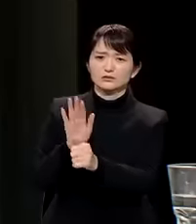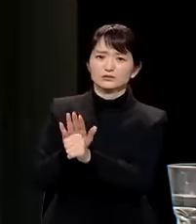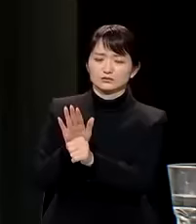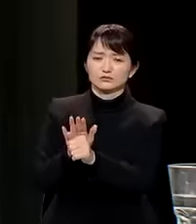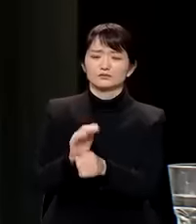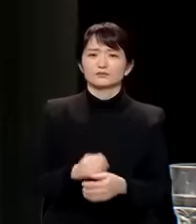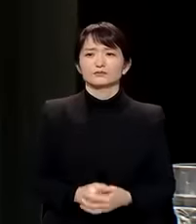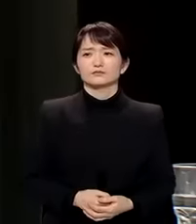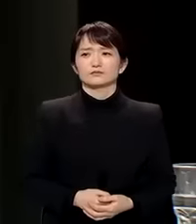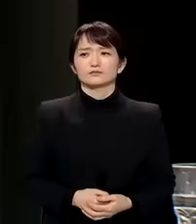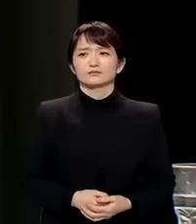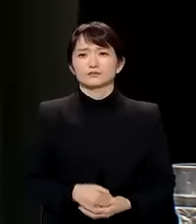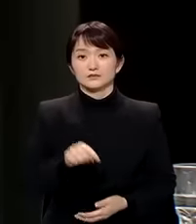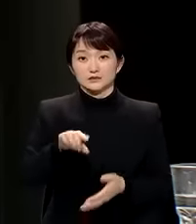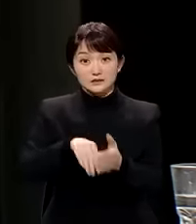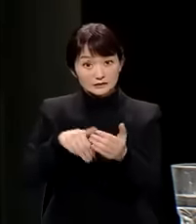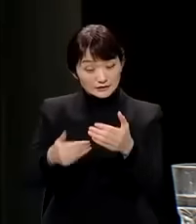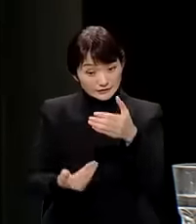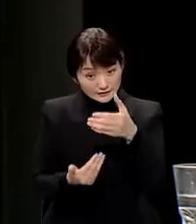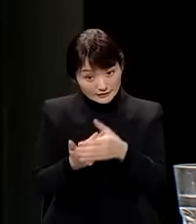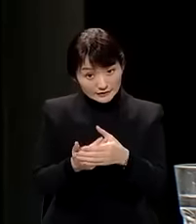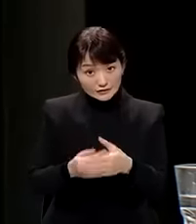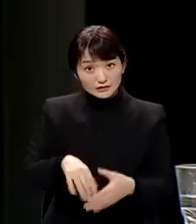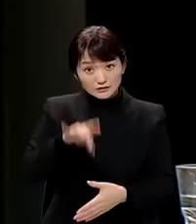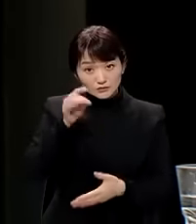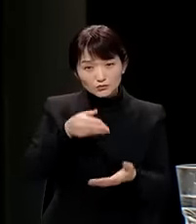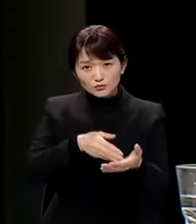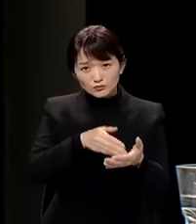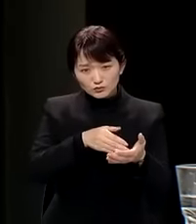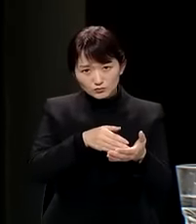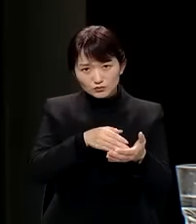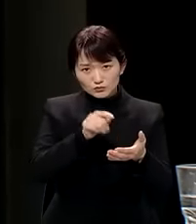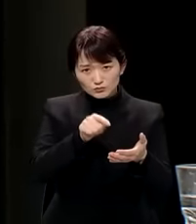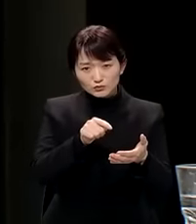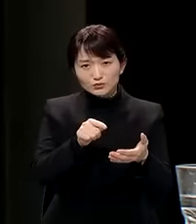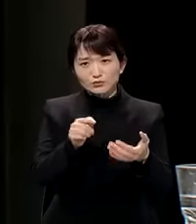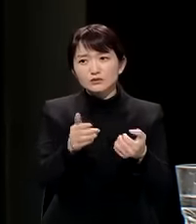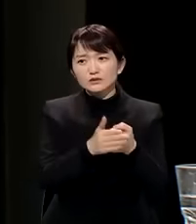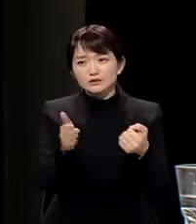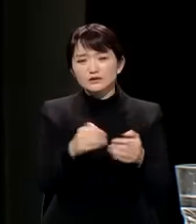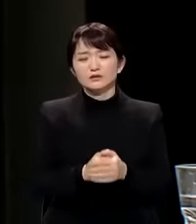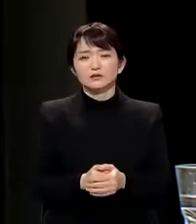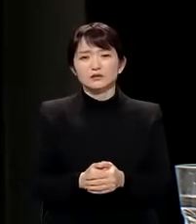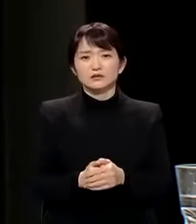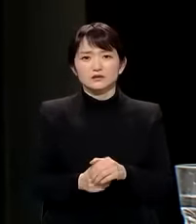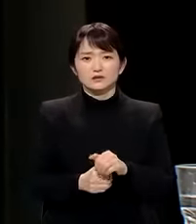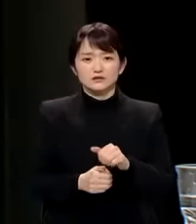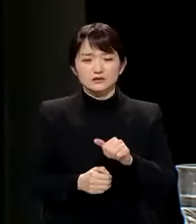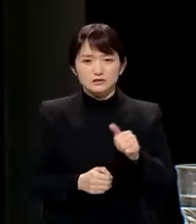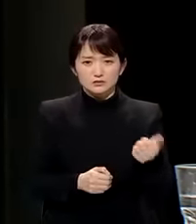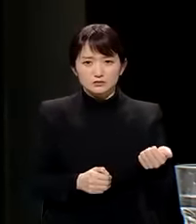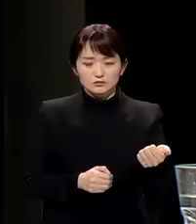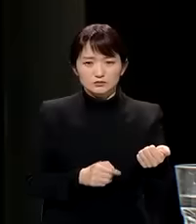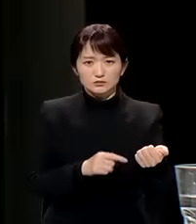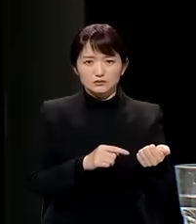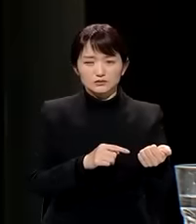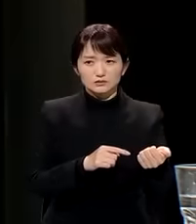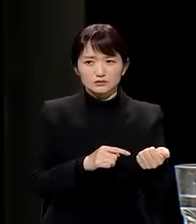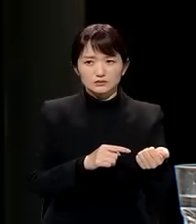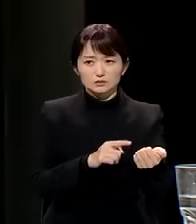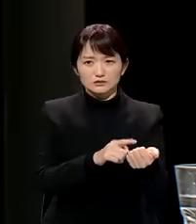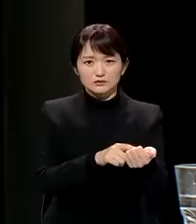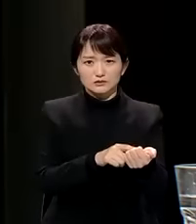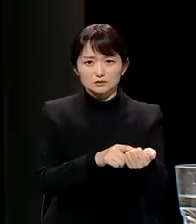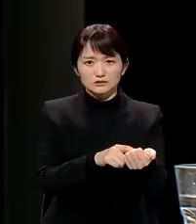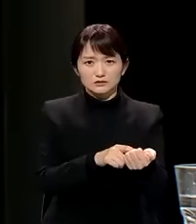혹여라도이 당시 사건 당시 초반 보도 때문에이 사건을 아 고인이 피해자가 험담을 해서 이렇게 보복을